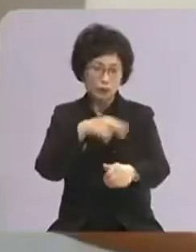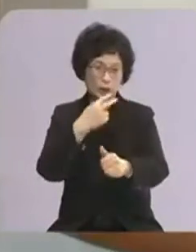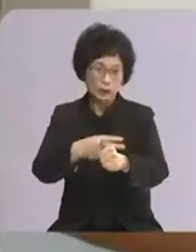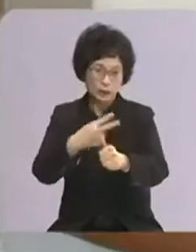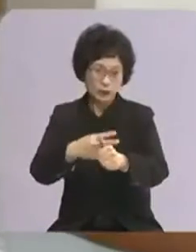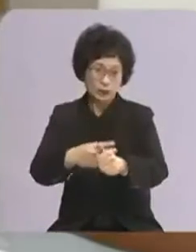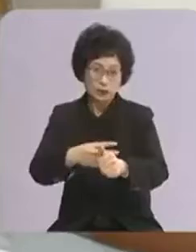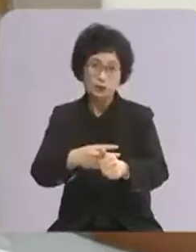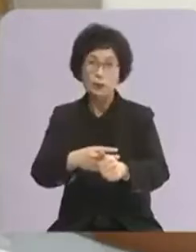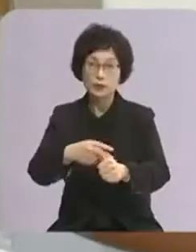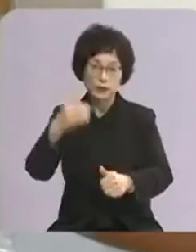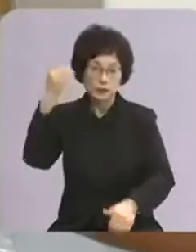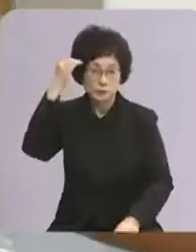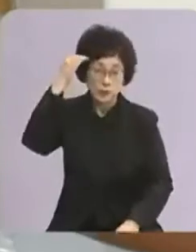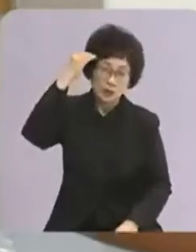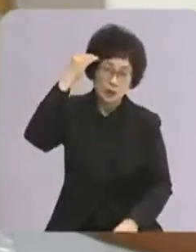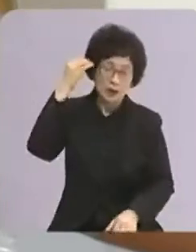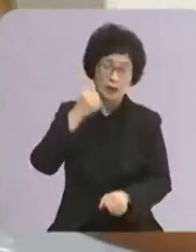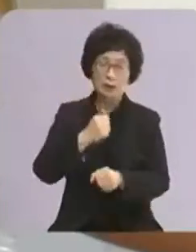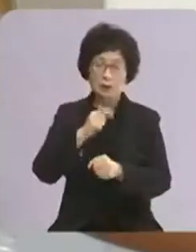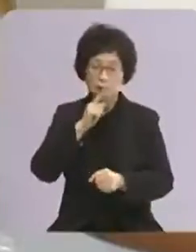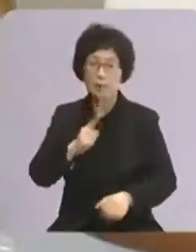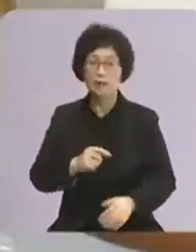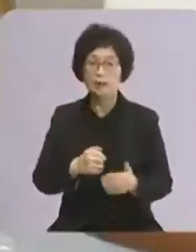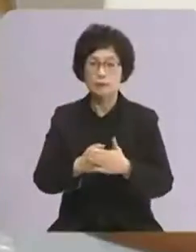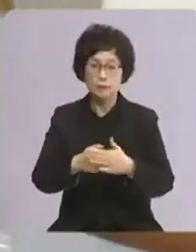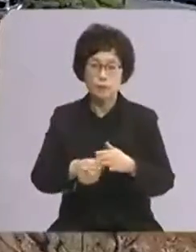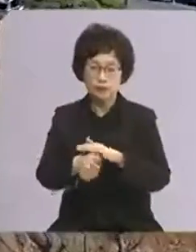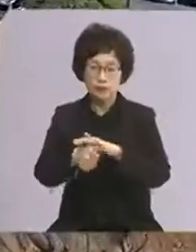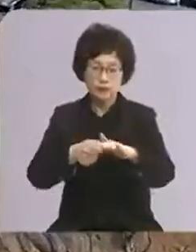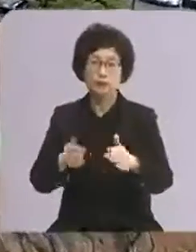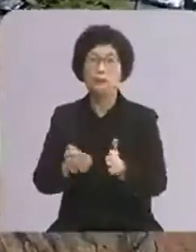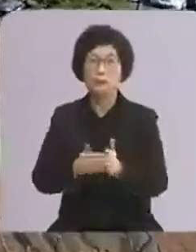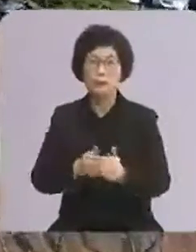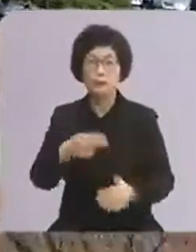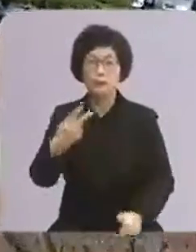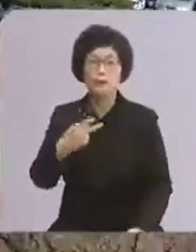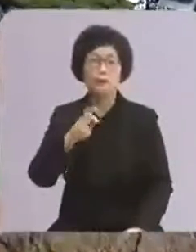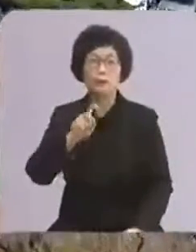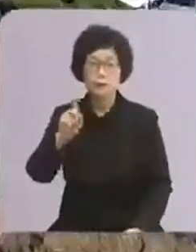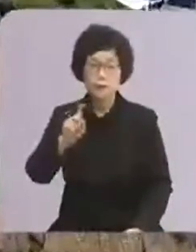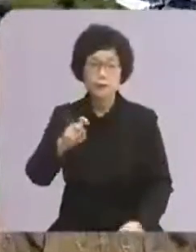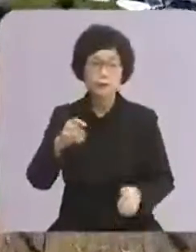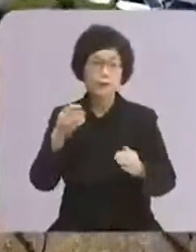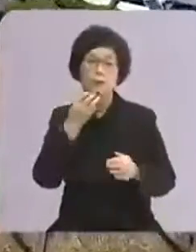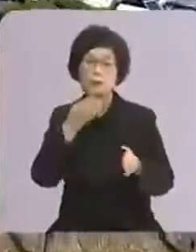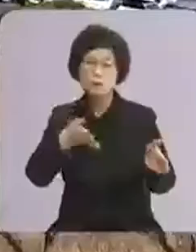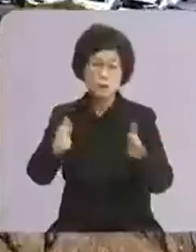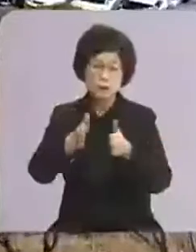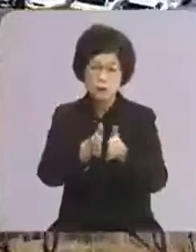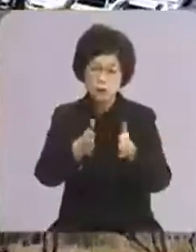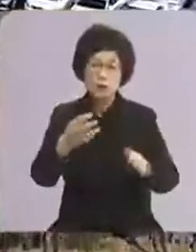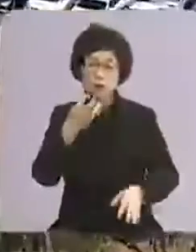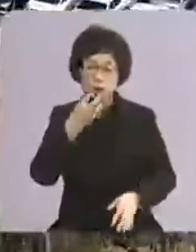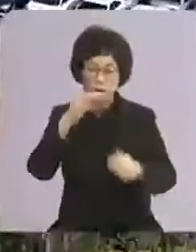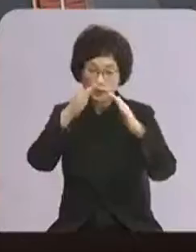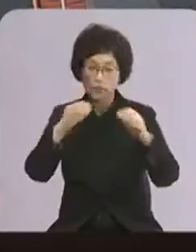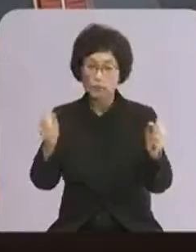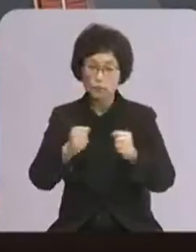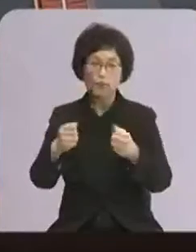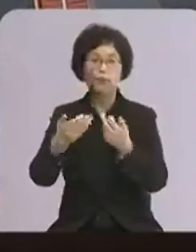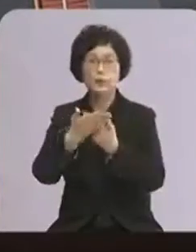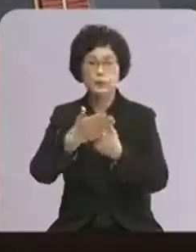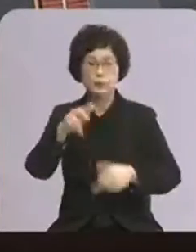우려된다는 거센 반발에 부딪혀 걷어 들였습니다 2010년 경기도를 시작으로 서울과 전북 제주 등